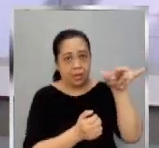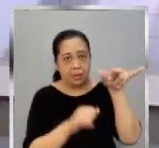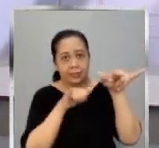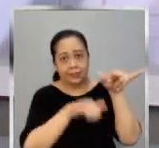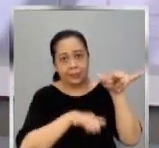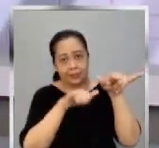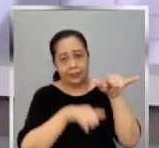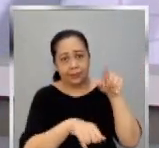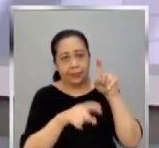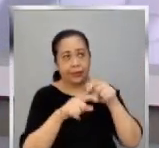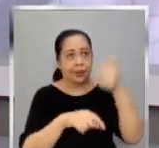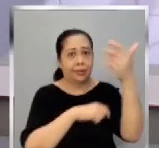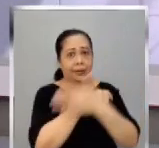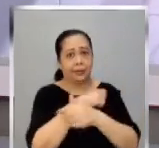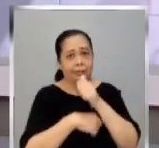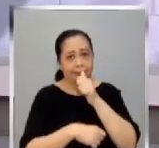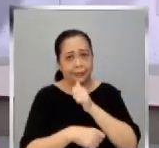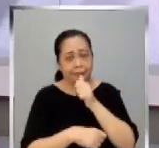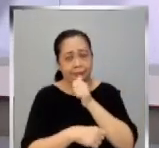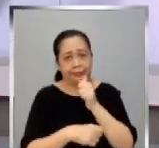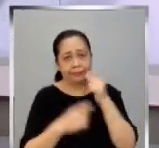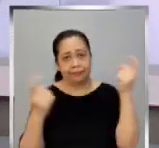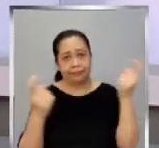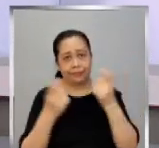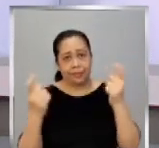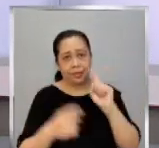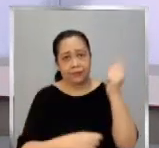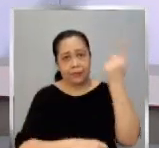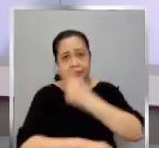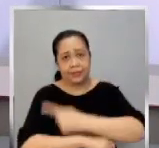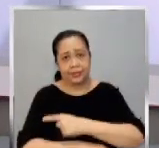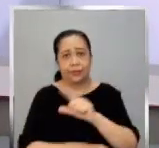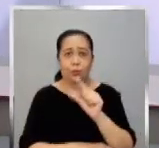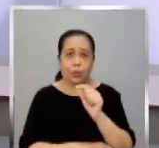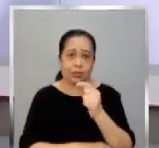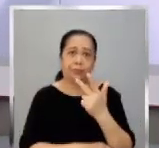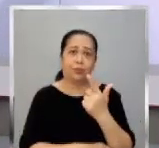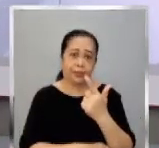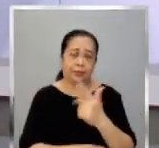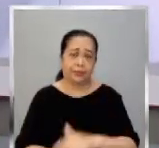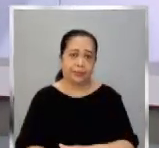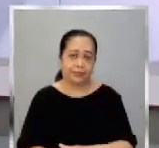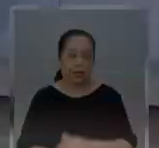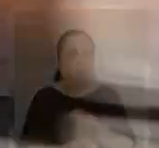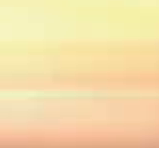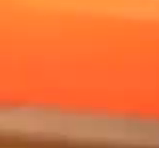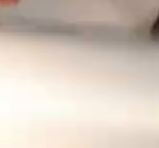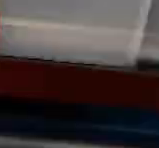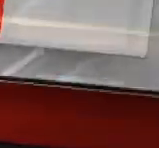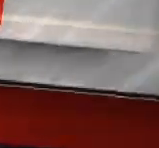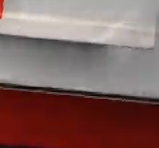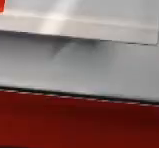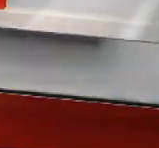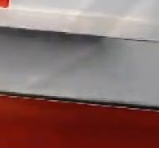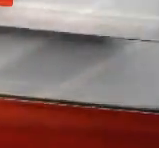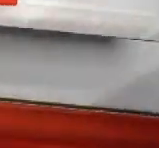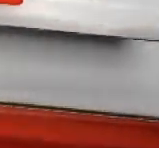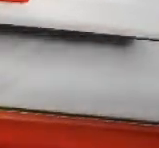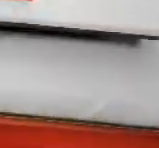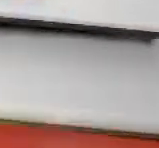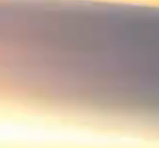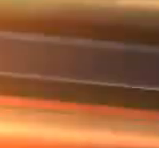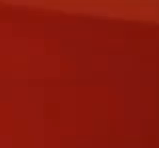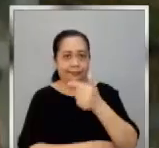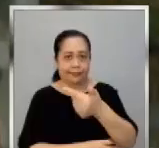at sa ibang bansa ipinagdiwang ang unang araw ng 2023. Mula po sa NAIA, nakatutok live si Oscar Oida.